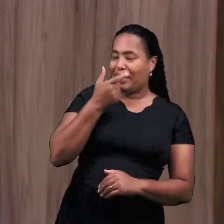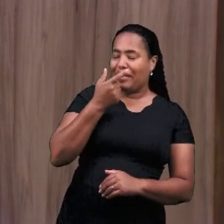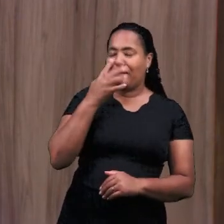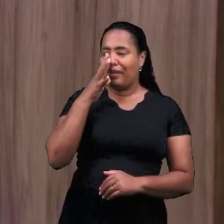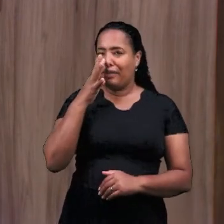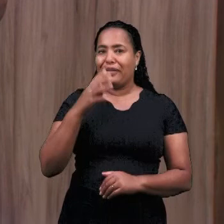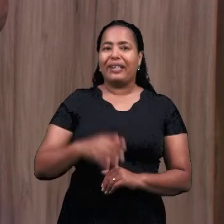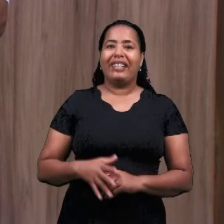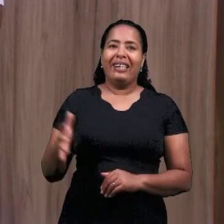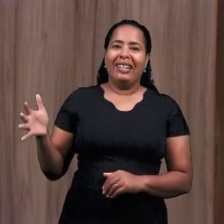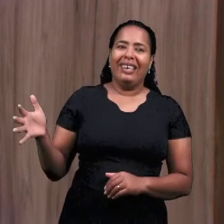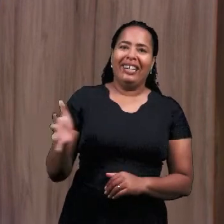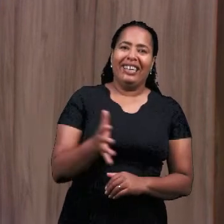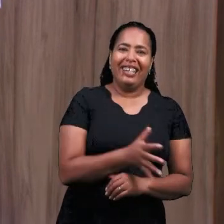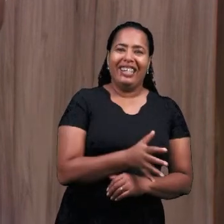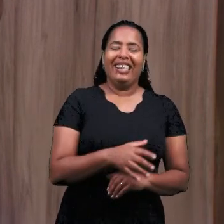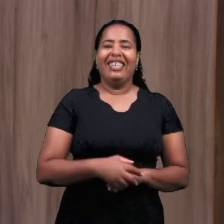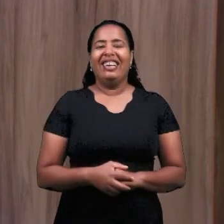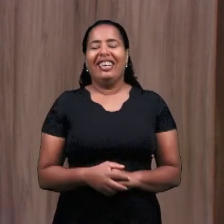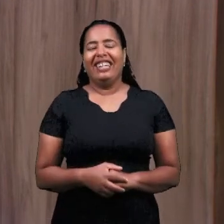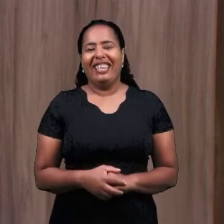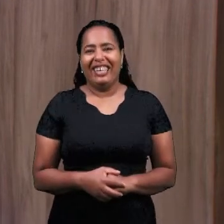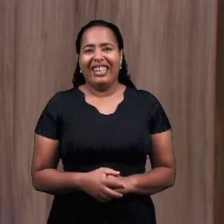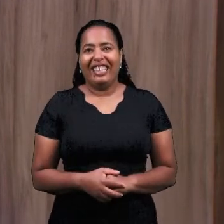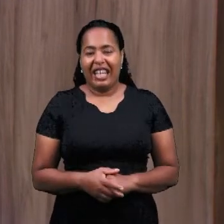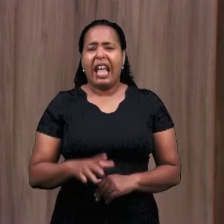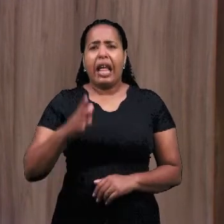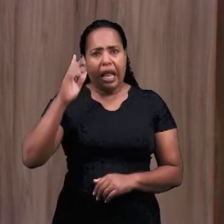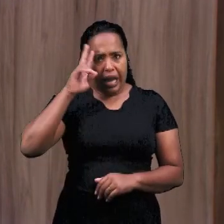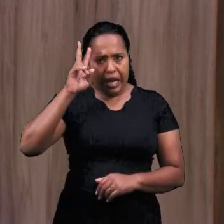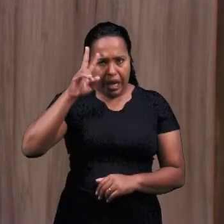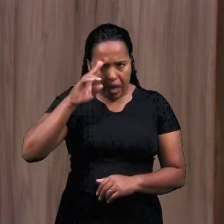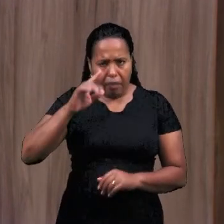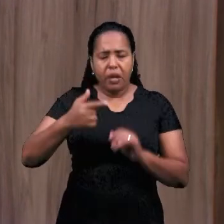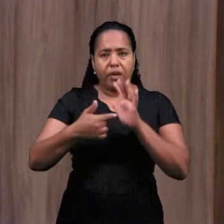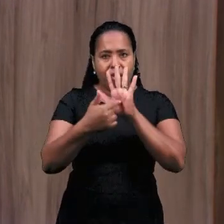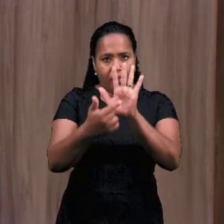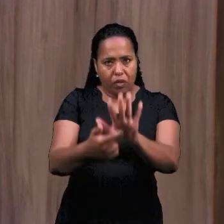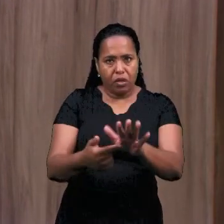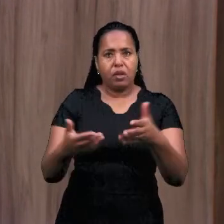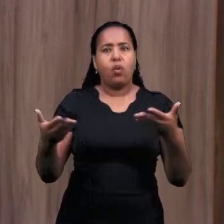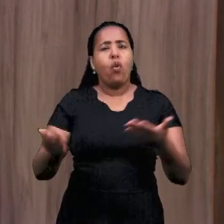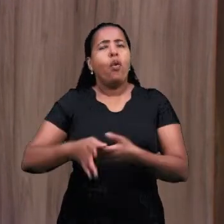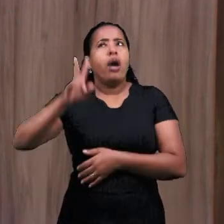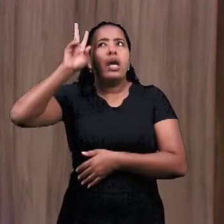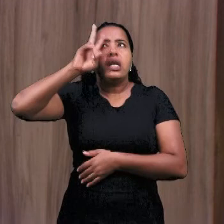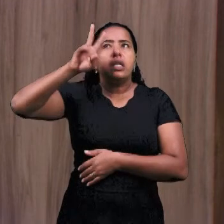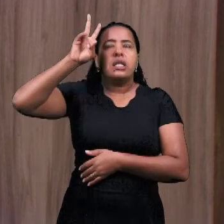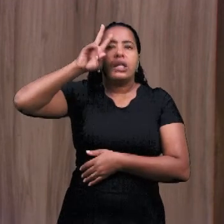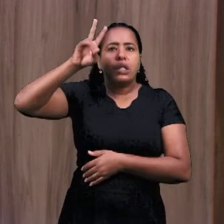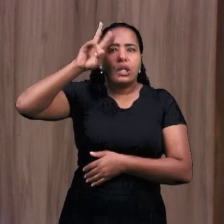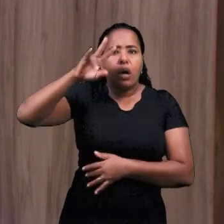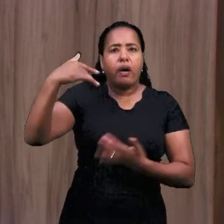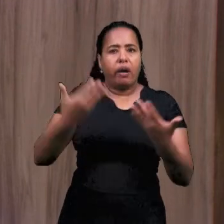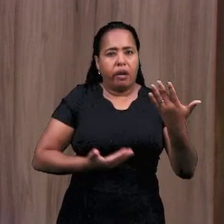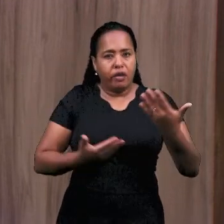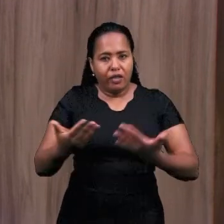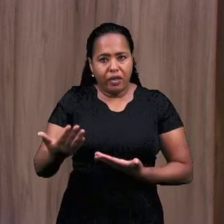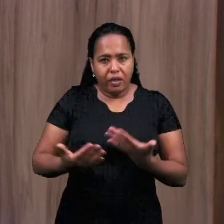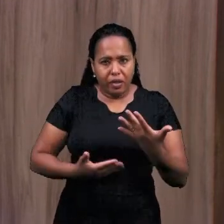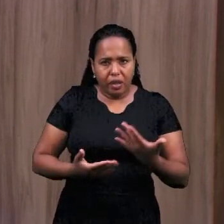Quelle bénédiction! Vous vous rappelez, je vous ai dit que nous allions rencontrer des histoires des serviteurs qui ont